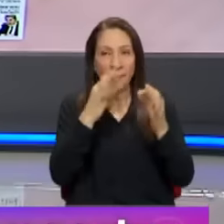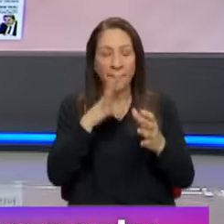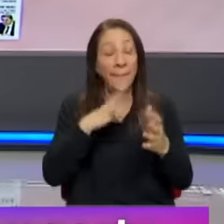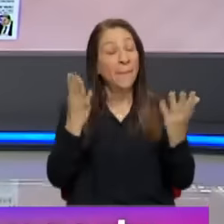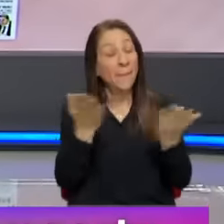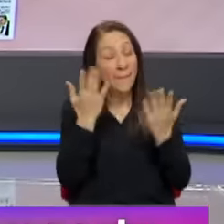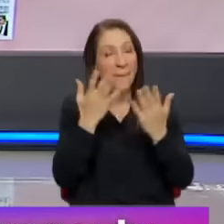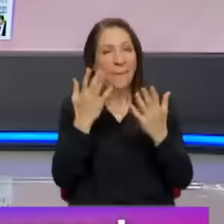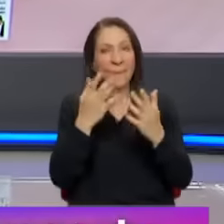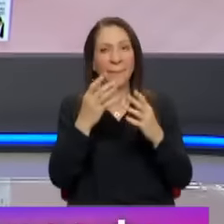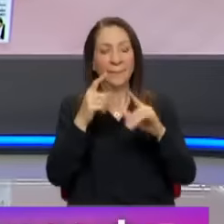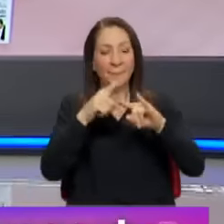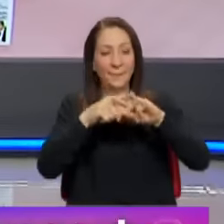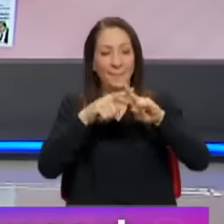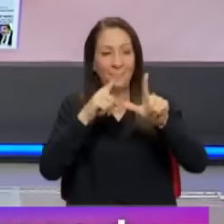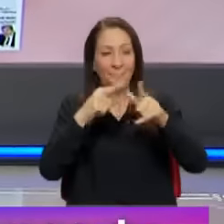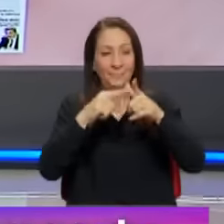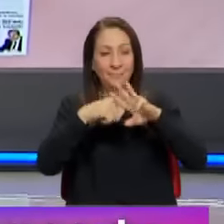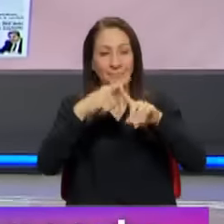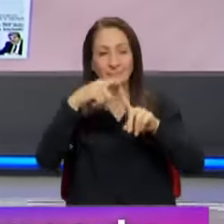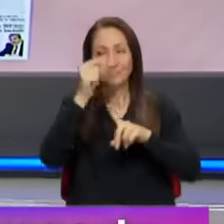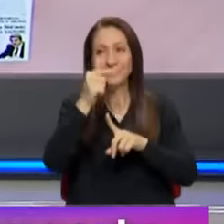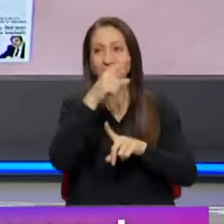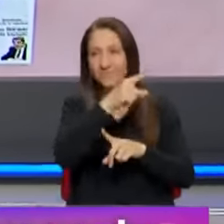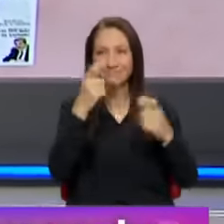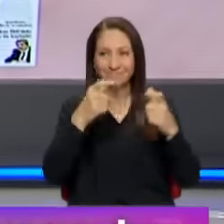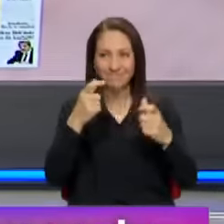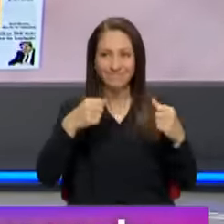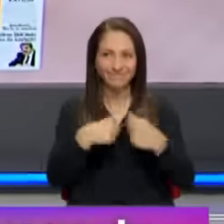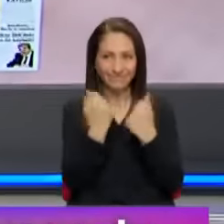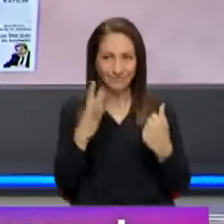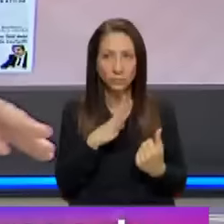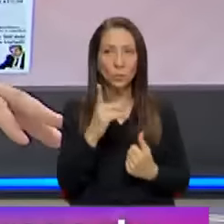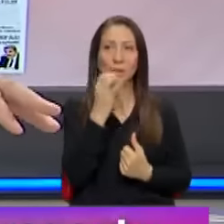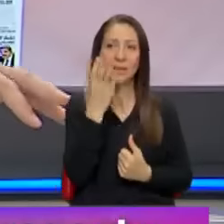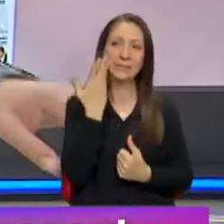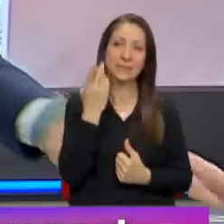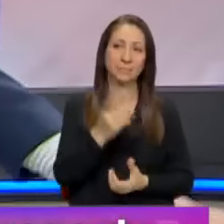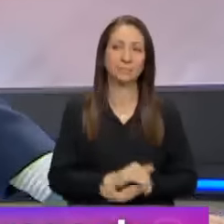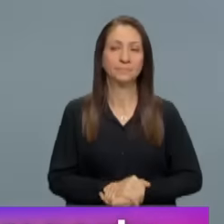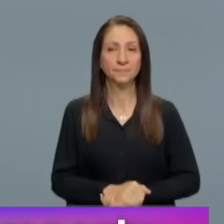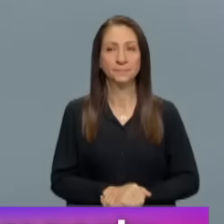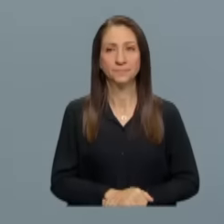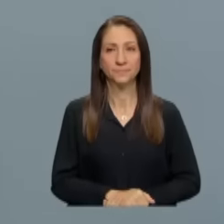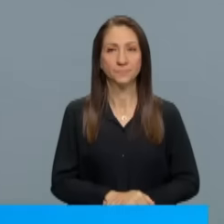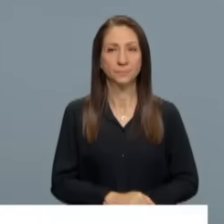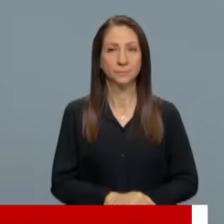Mesela Halfeti'de yaşanan bir kaza var. O haberleri de getirelim ekranlarınıza.